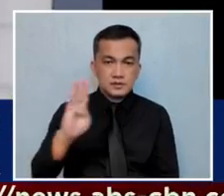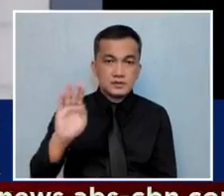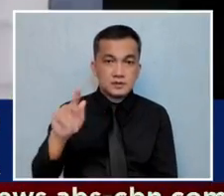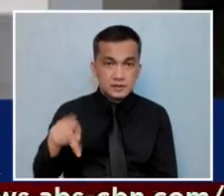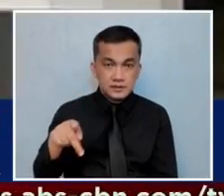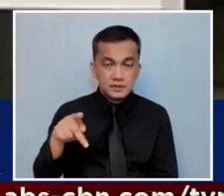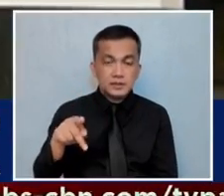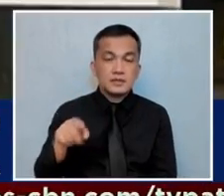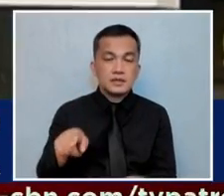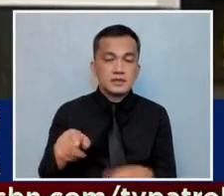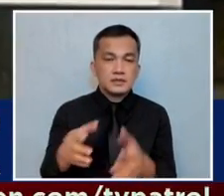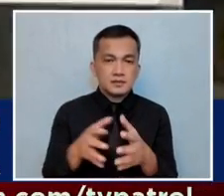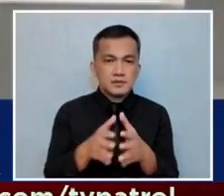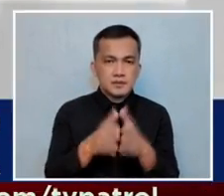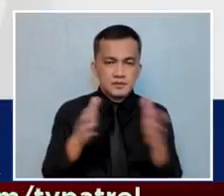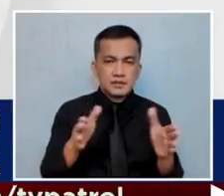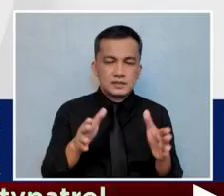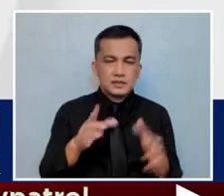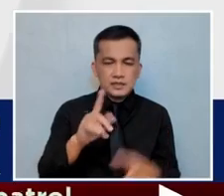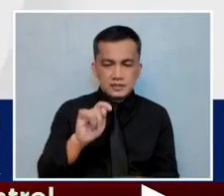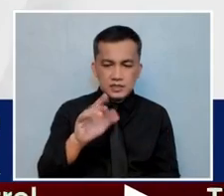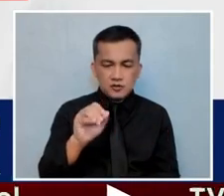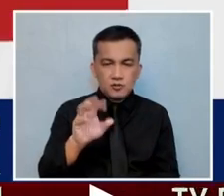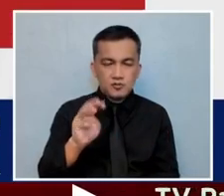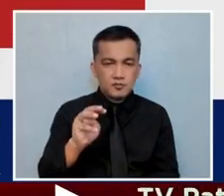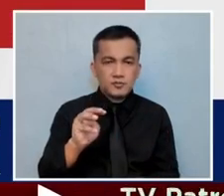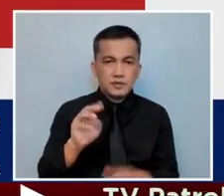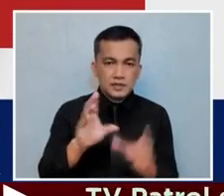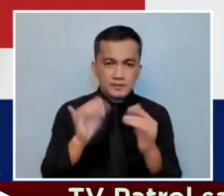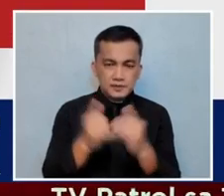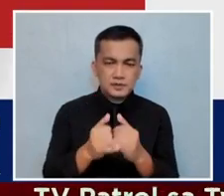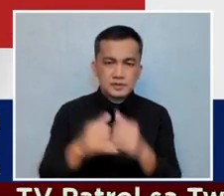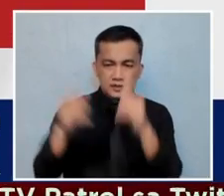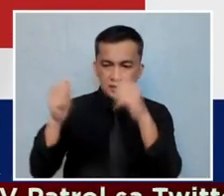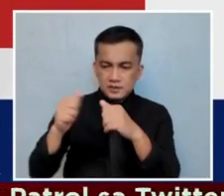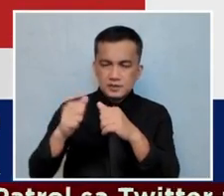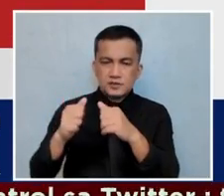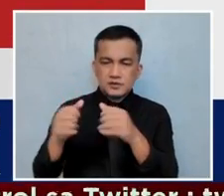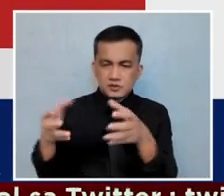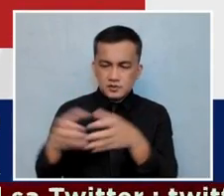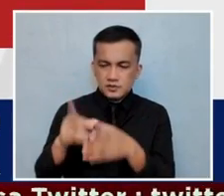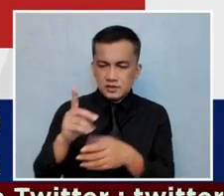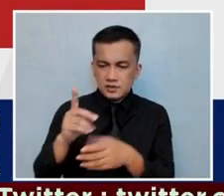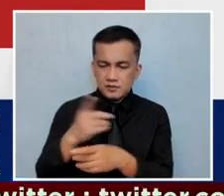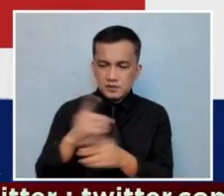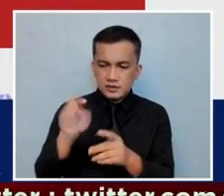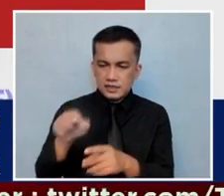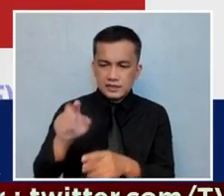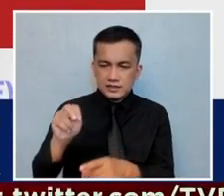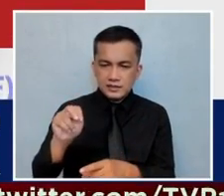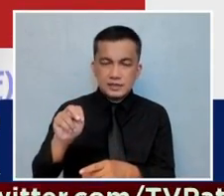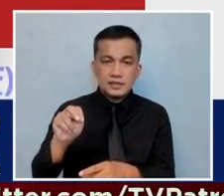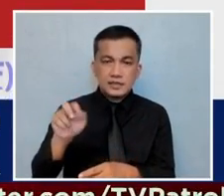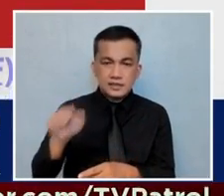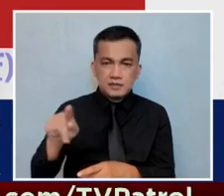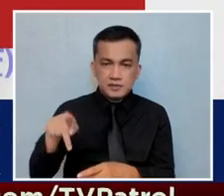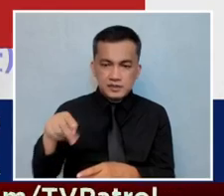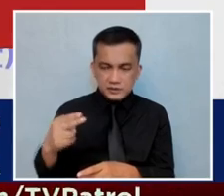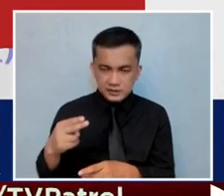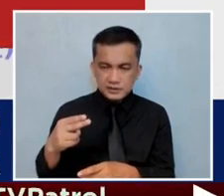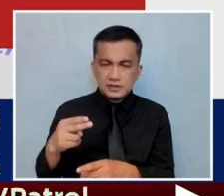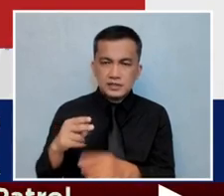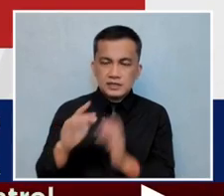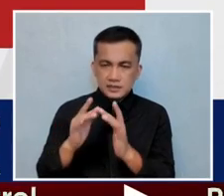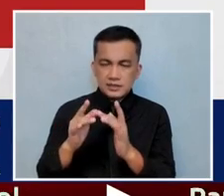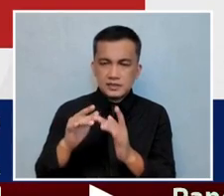at ng mga malalaking telecoms company. Sang-ayon ang grupong democracy.net.ph, isang internet at IT advocacy group,